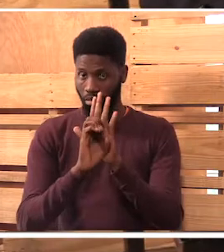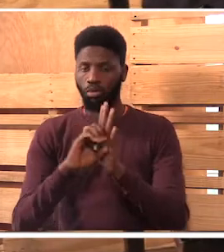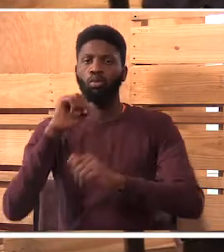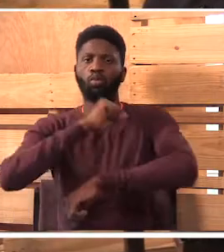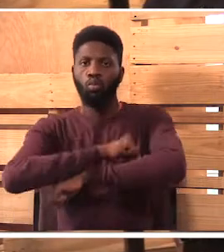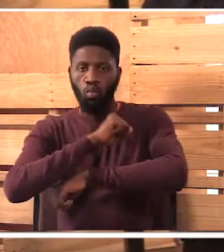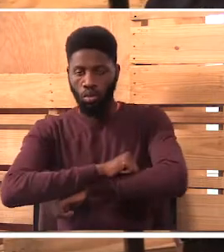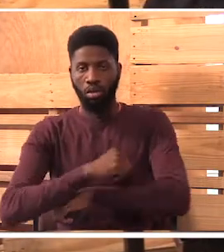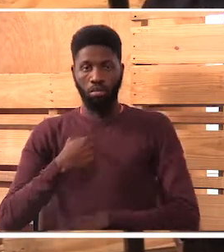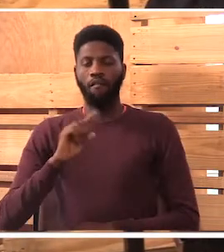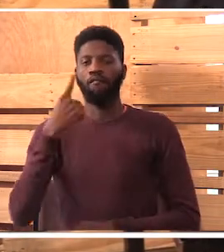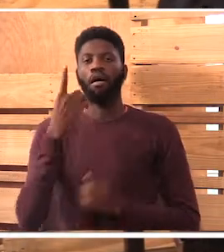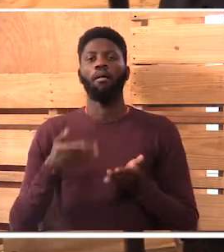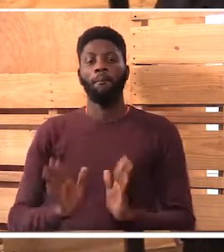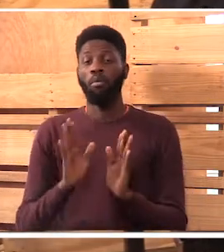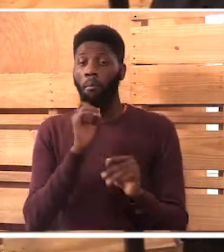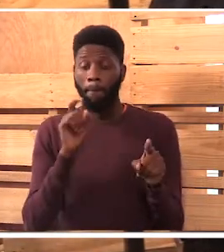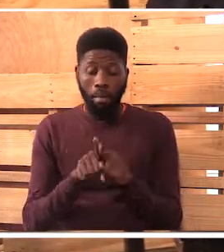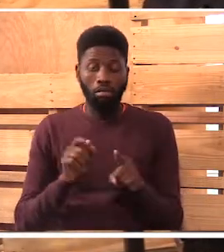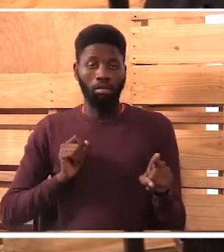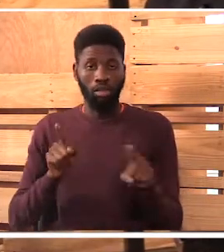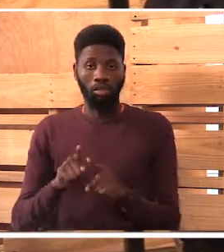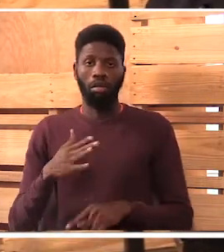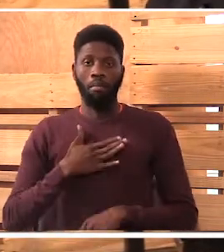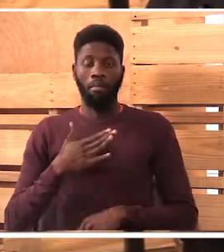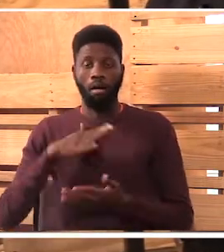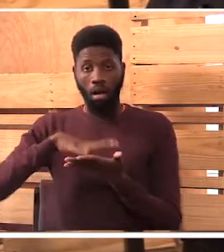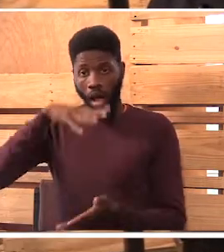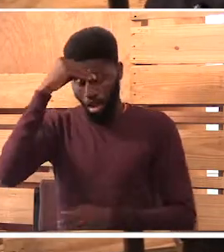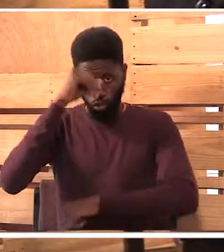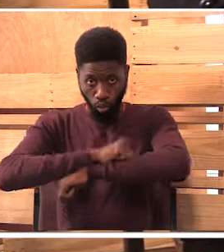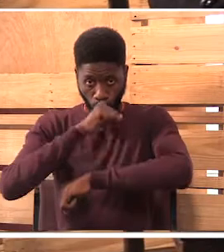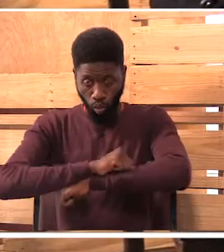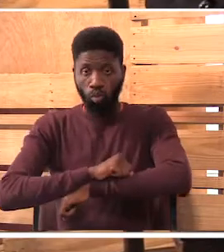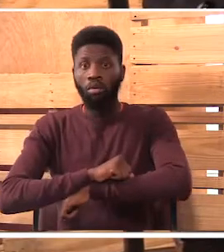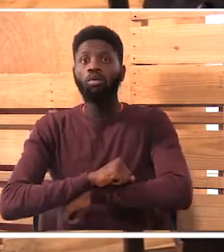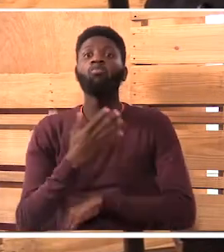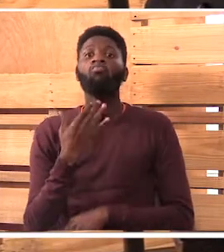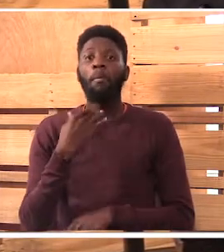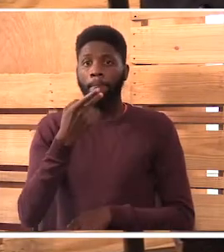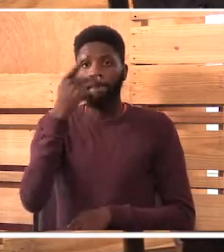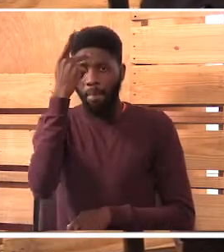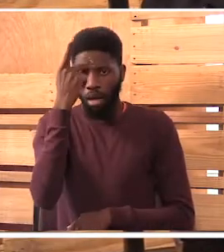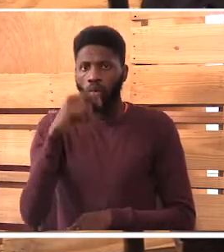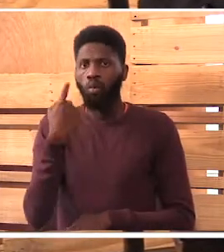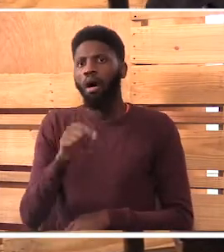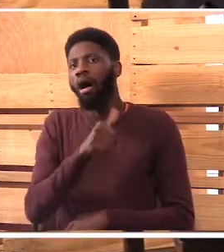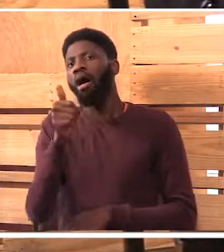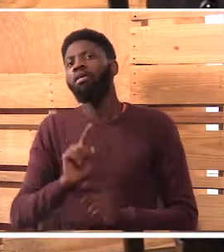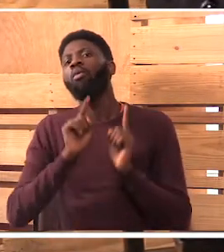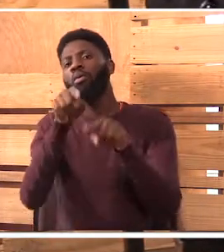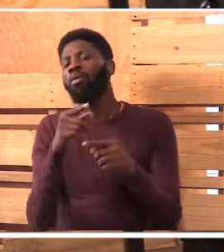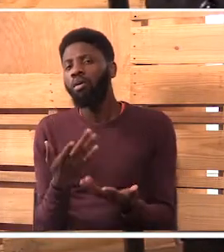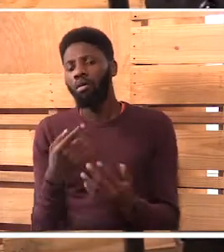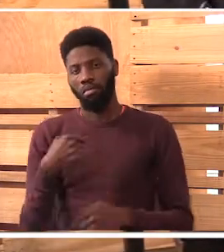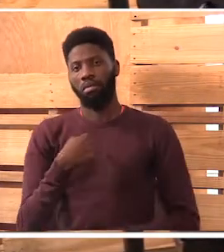schools, I'm the first born. My brother, my sister, wanasomea shule. Mm-hmm. Kuna hitajika wazazi. Mm-hmm. Who else to go apart from